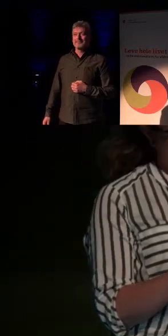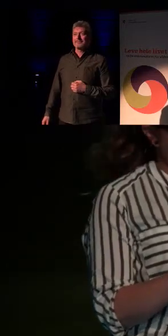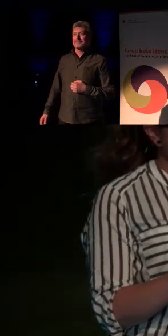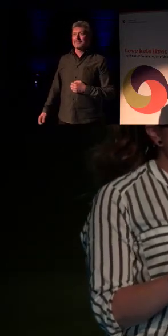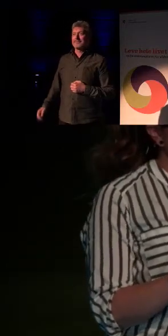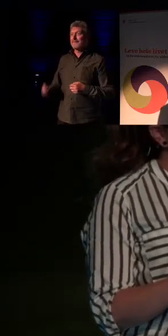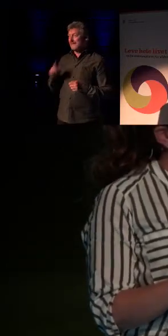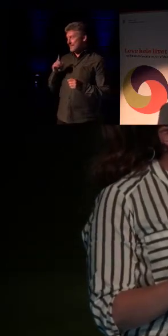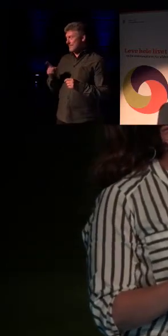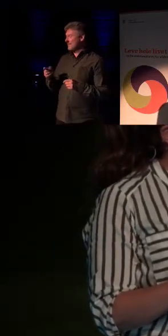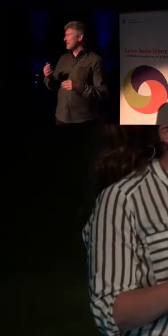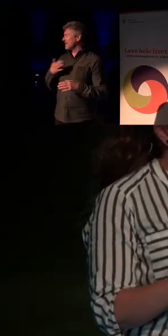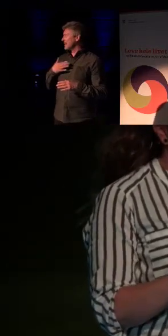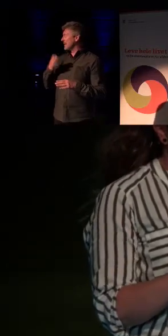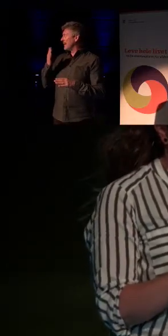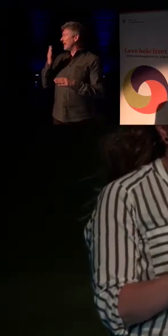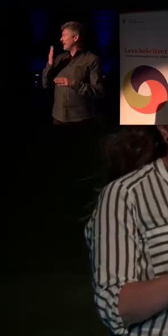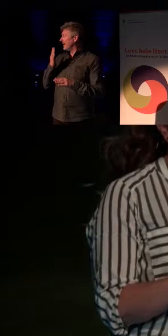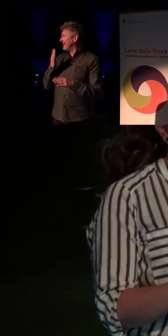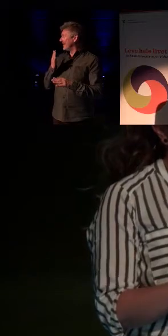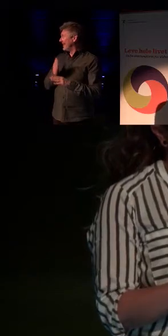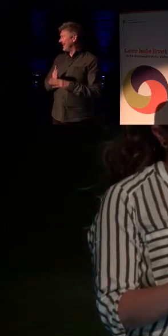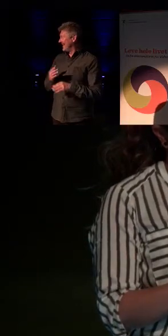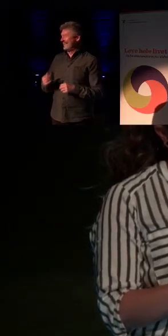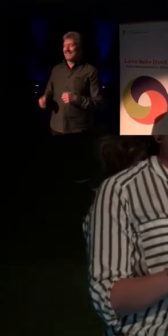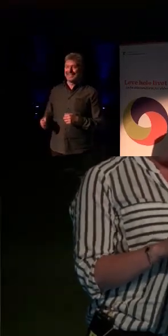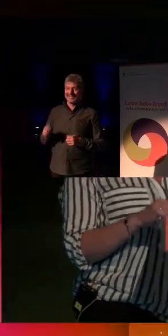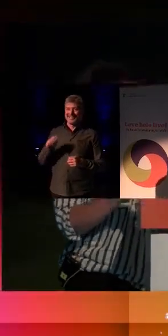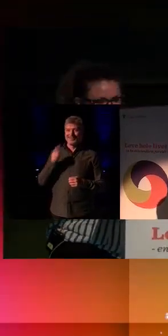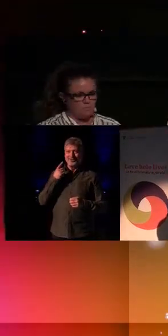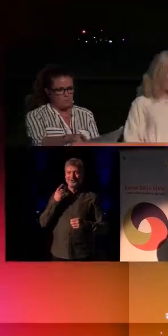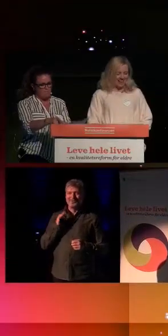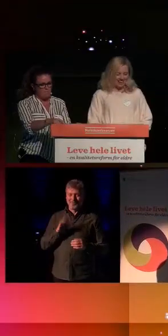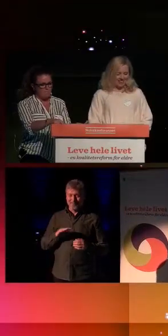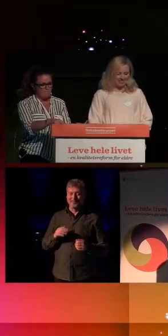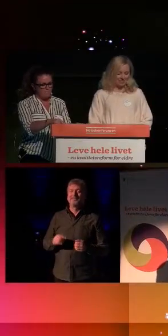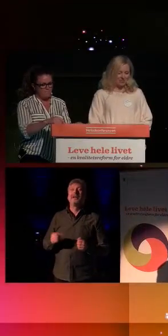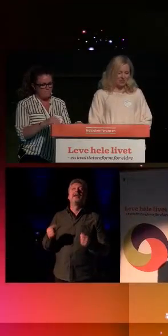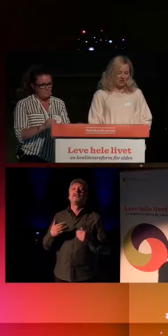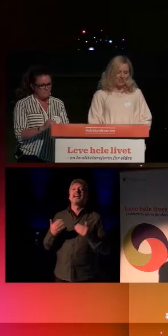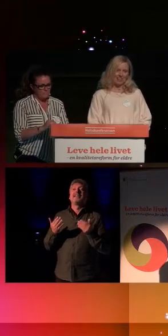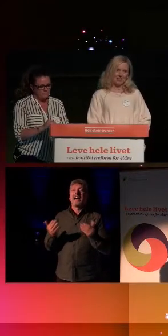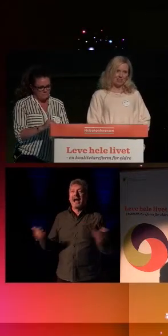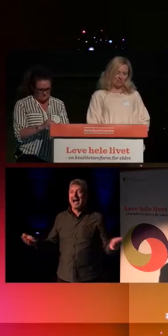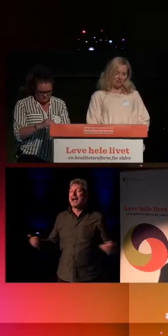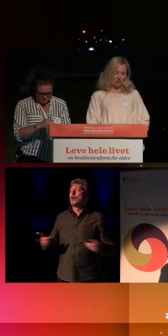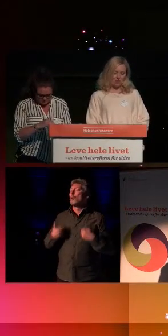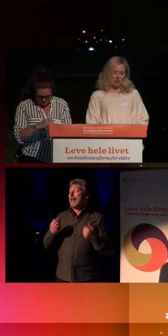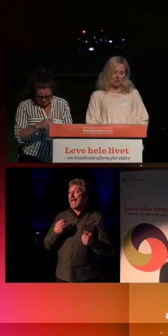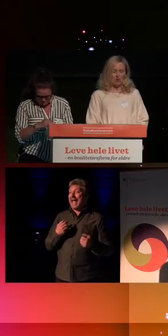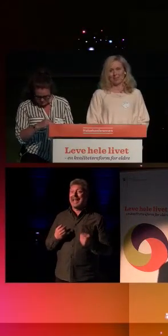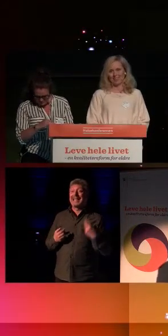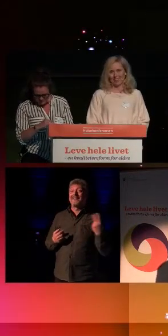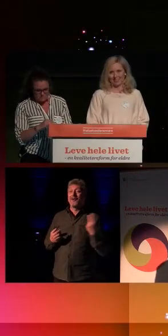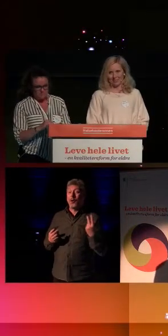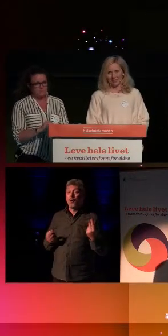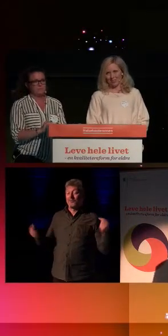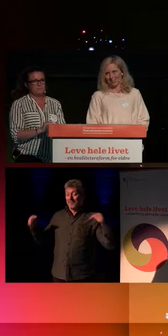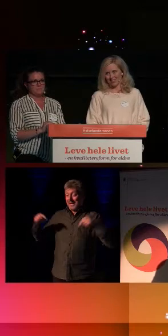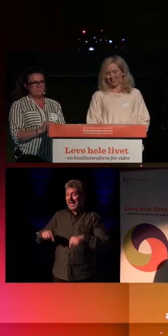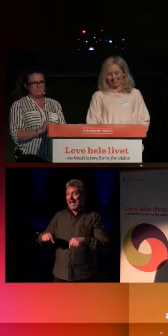du hadde rett. Høyttaleren slo seg på. Det en ære og glede for oss å få komme